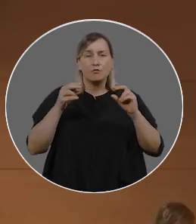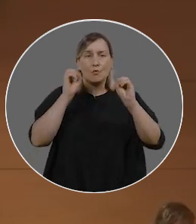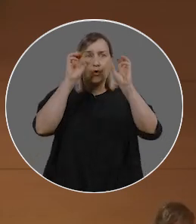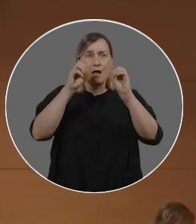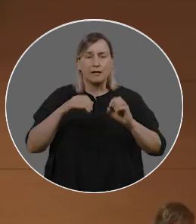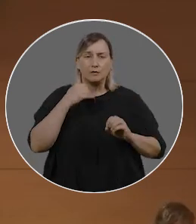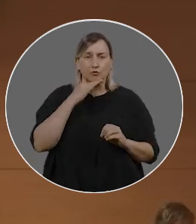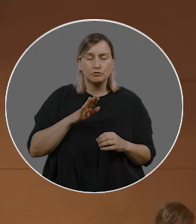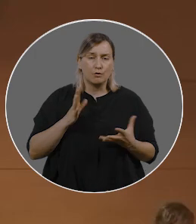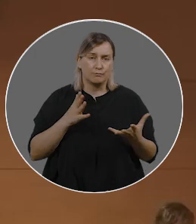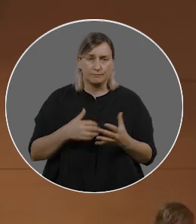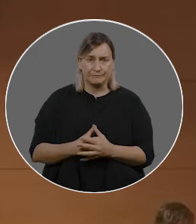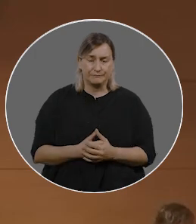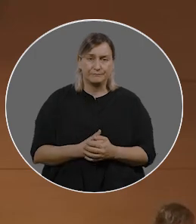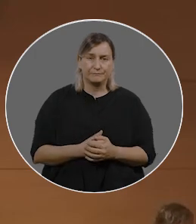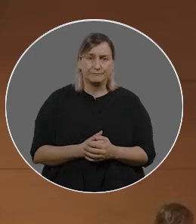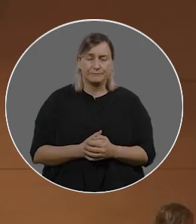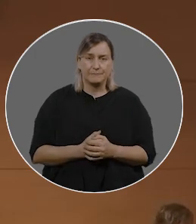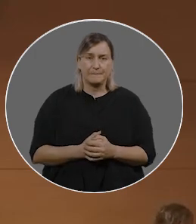aquest formulari o no sé fer això.